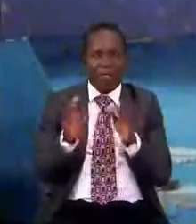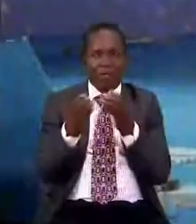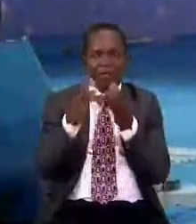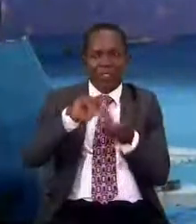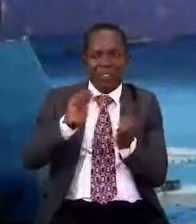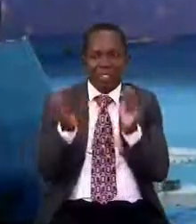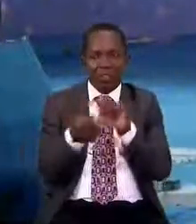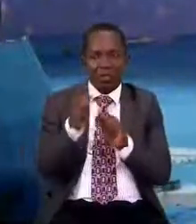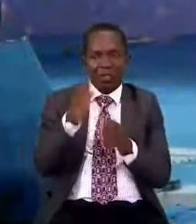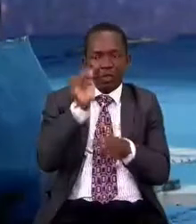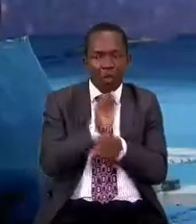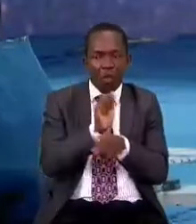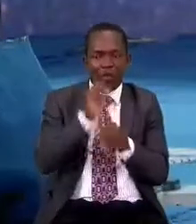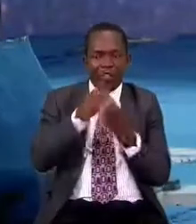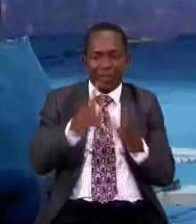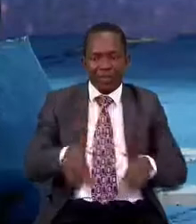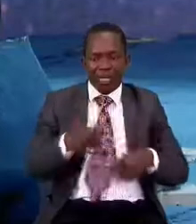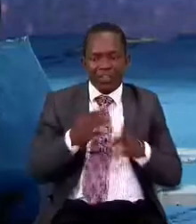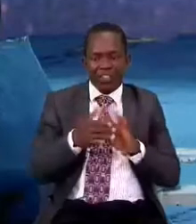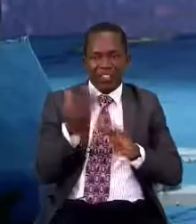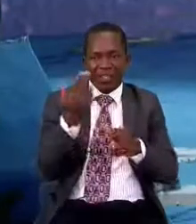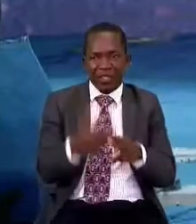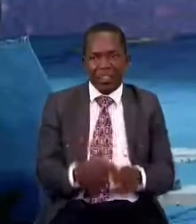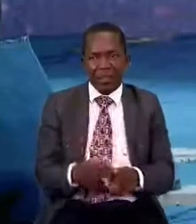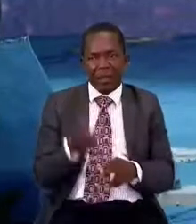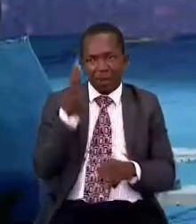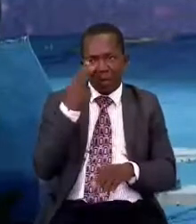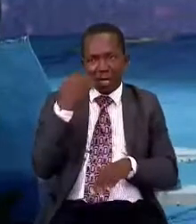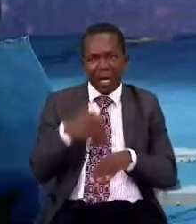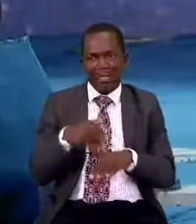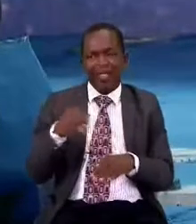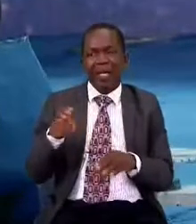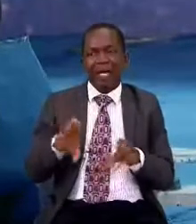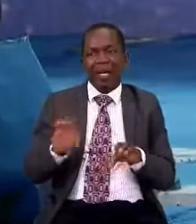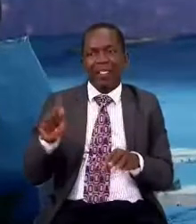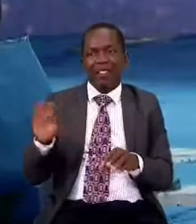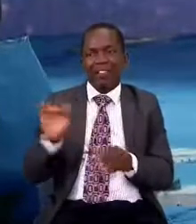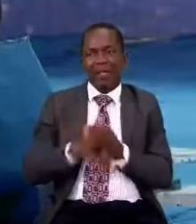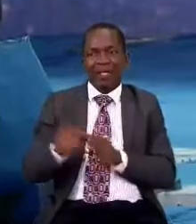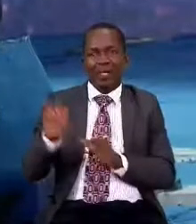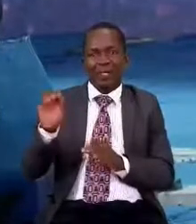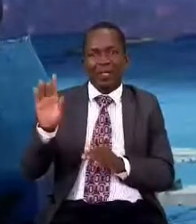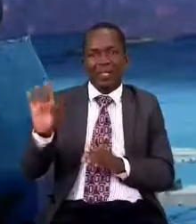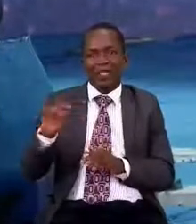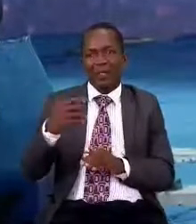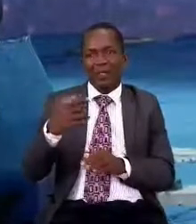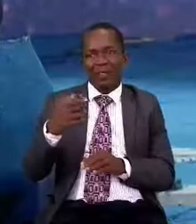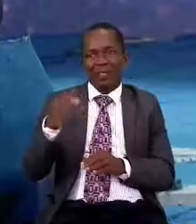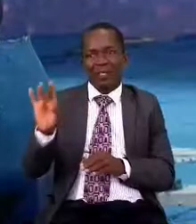6 ici. Les foules tout entières étaient attentives à ce que disait